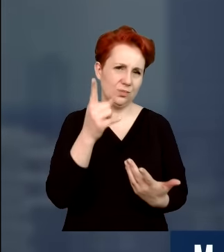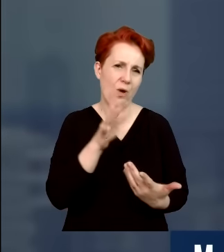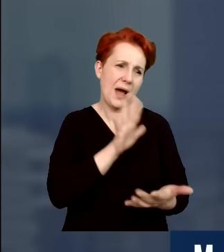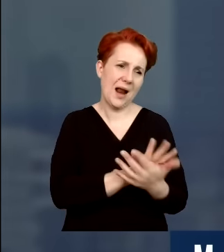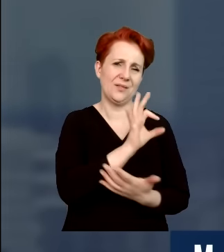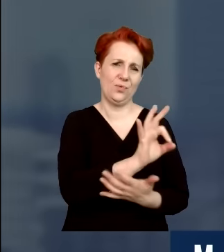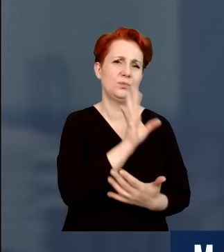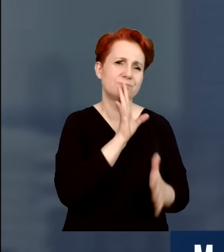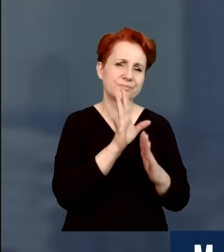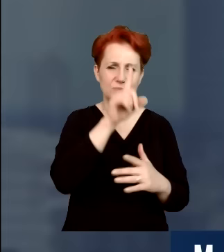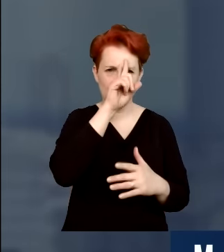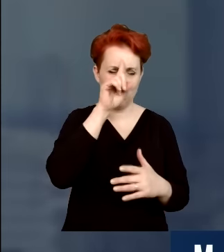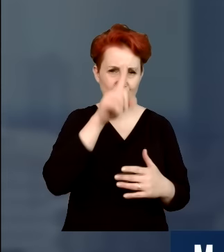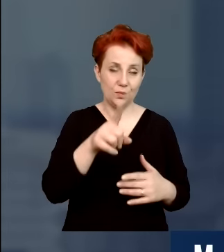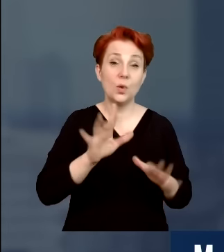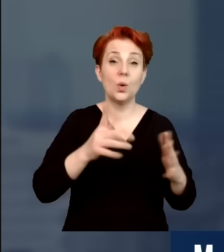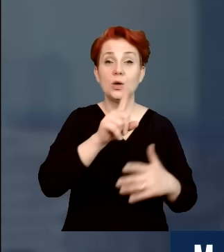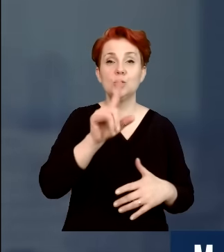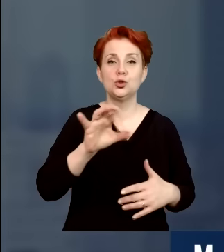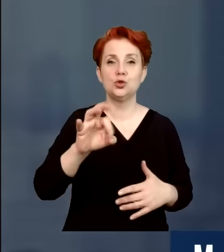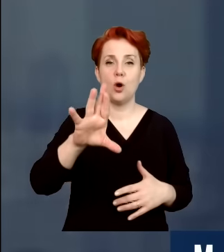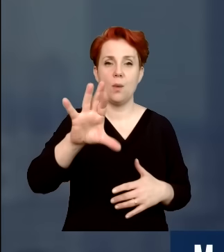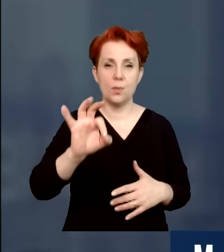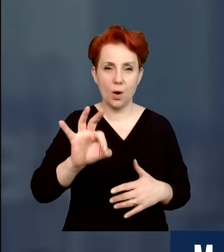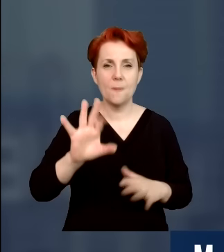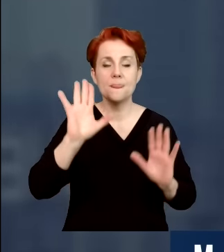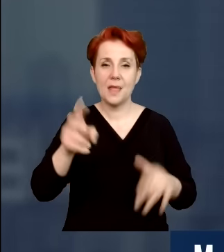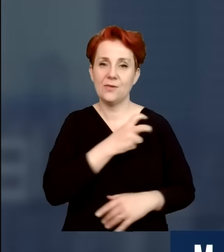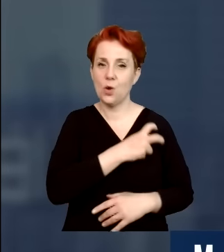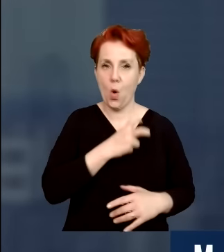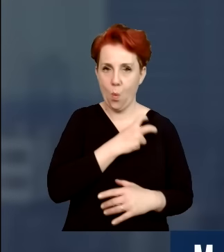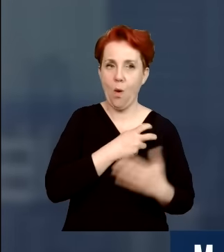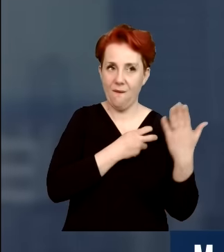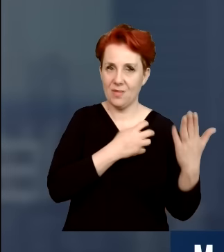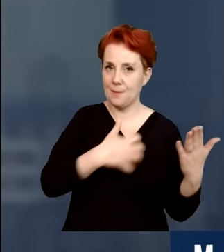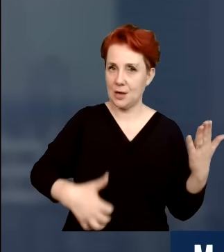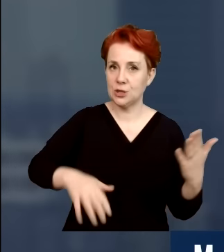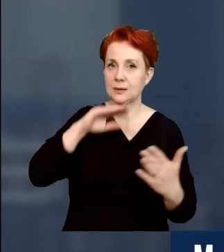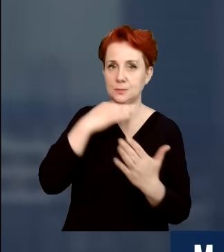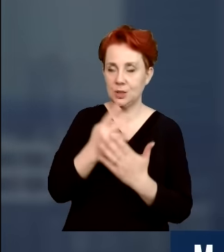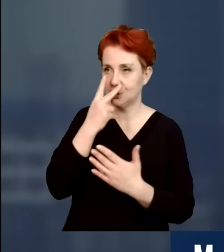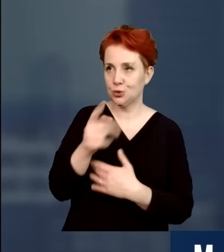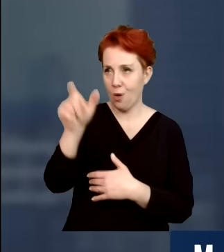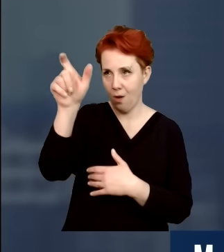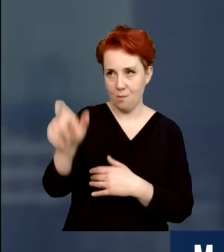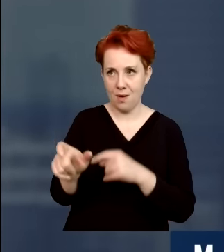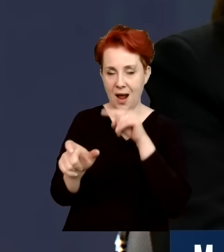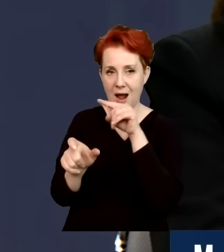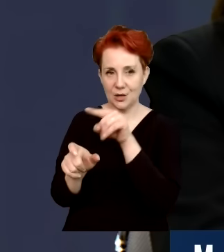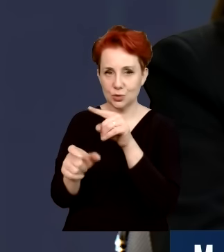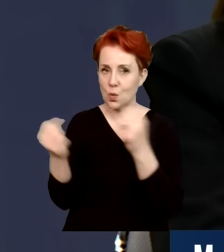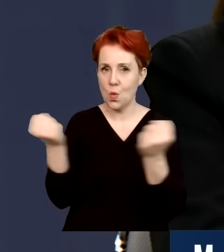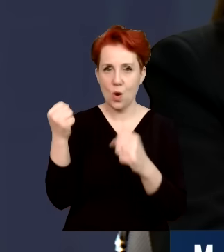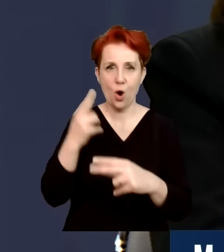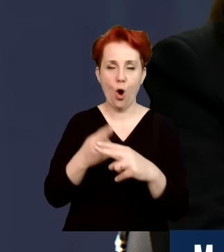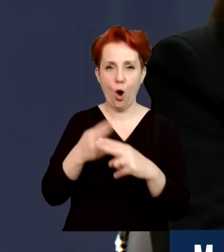bo Zbigniew Ziobro, no już nawet marszałek Hołownia przyznał, że to jak go zobaczył, no to wie, że to jest bardzo chory człowiek i